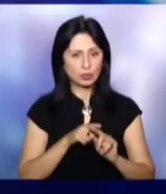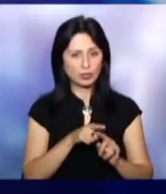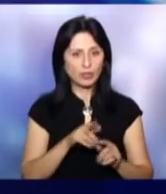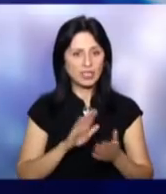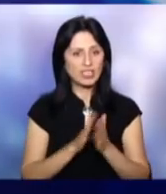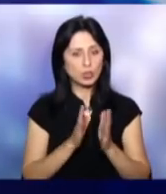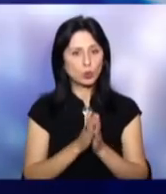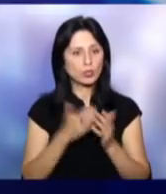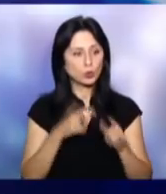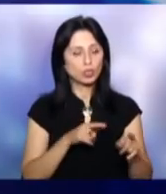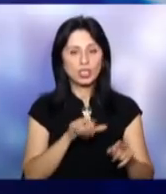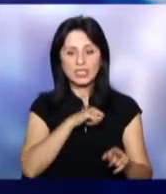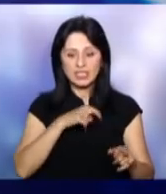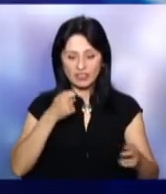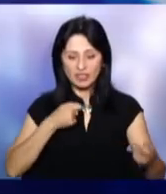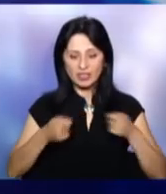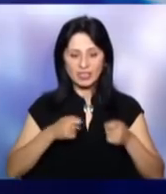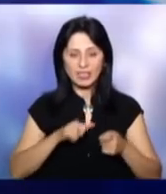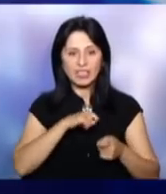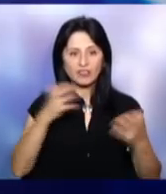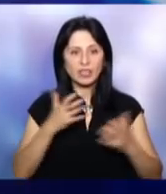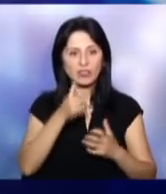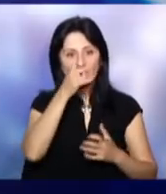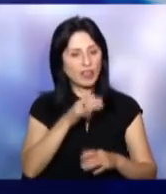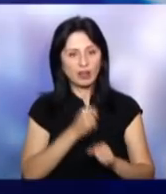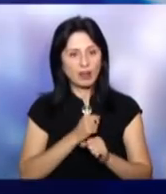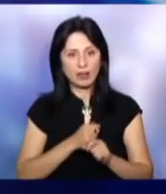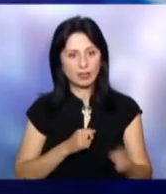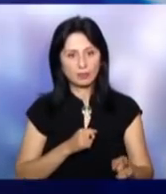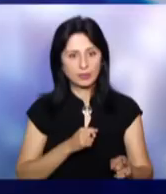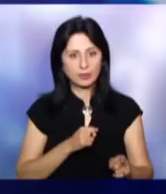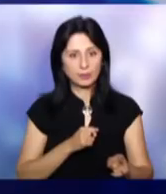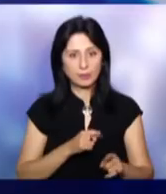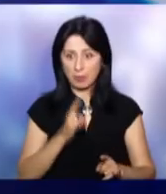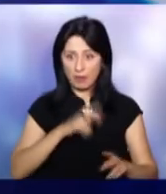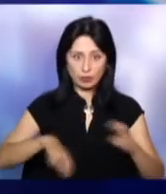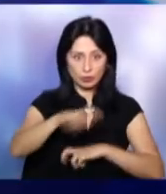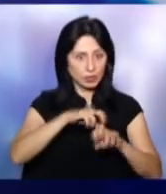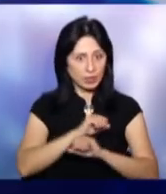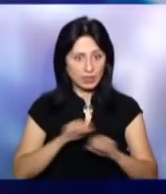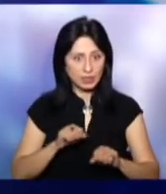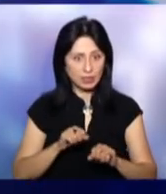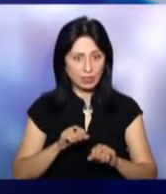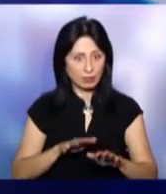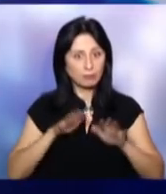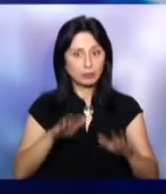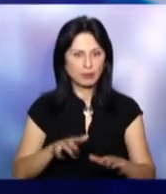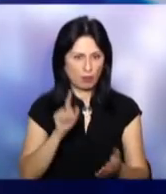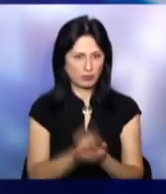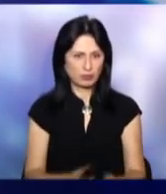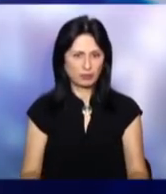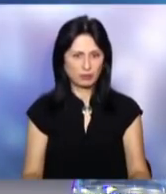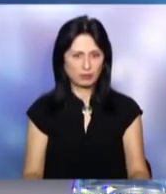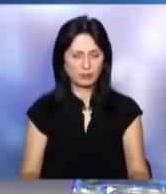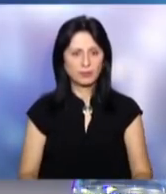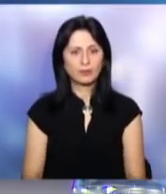გაუთვალისწინებელი სიტუაციაც კი მიაჩნია საფრთხის შემცველად. როგორ შეიძლება არ დარბოდეს ბავშვი იმის შიშით, რომ არ იტკინოს ფეხი? წარმოუდგენელია,